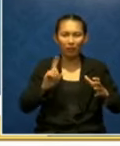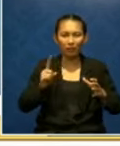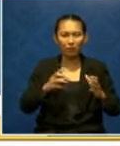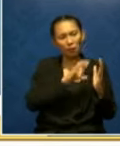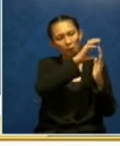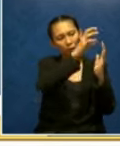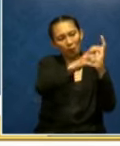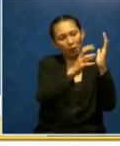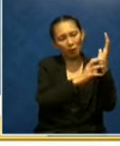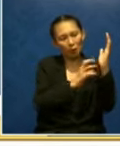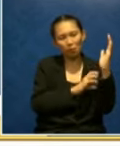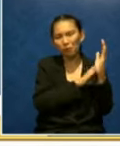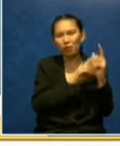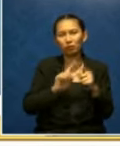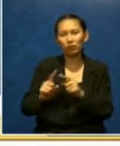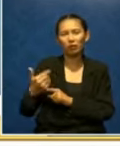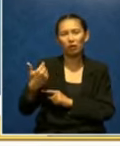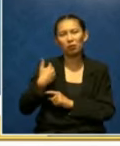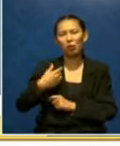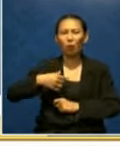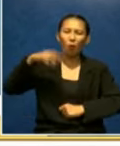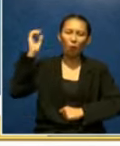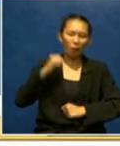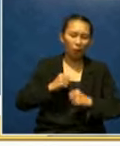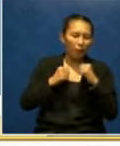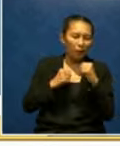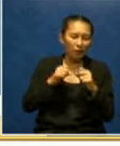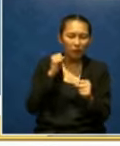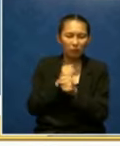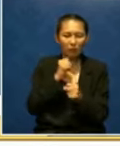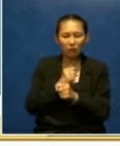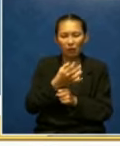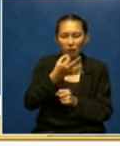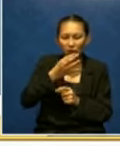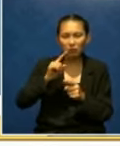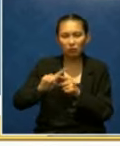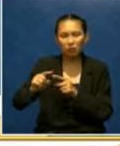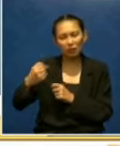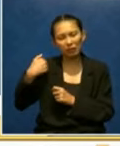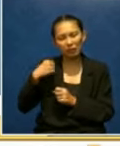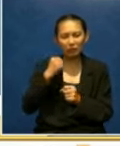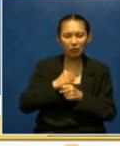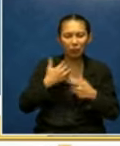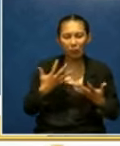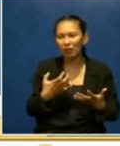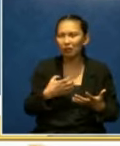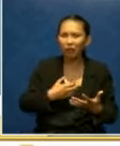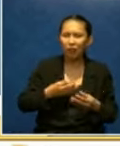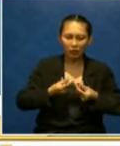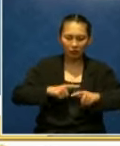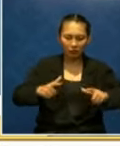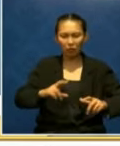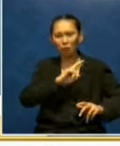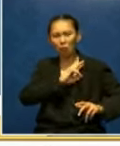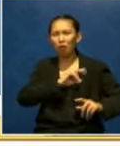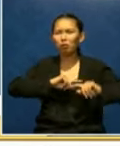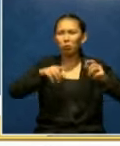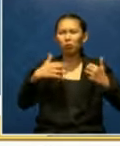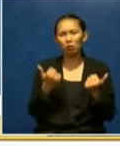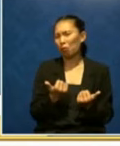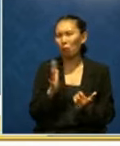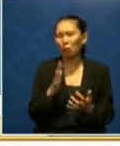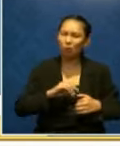ภูมิภาคของประเทศนี้ยังต้องดิ้นรนยังต้องทำมาหากินหาทางทวงคืนที่ดินที่เคยเป็นของตนเอง